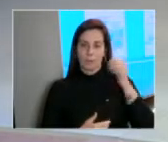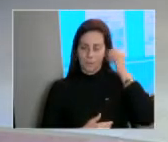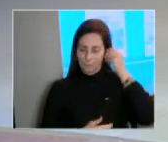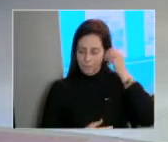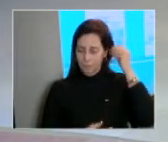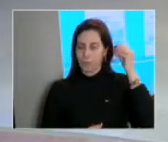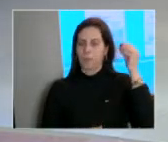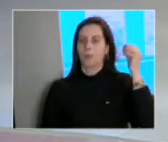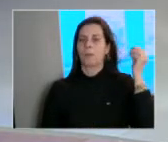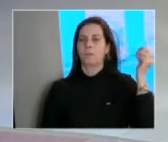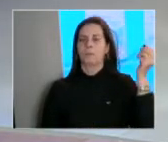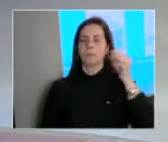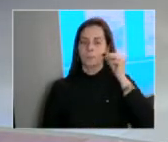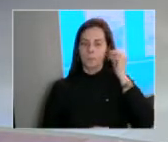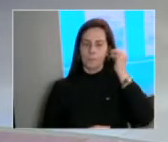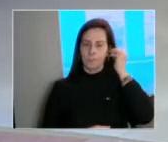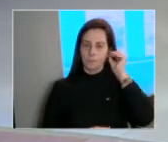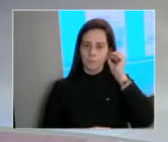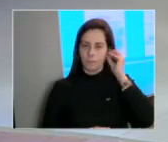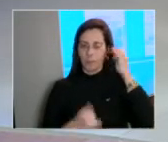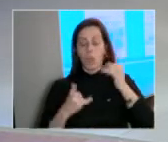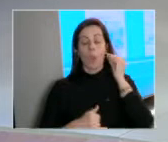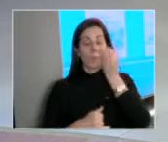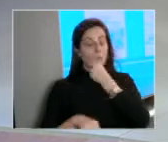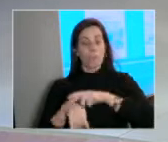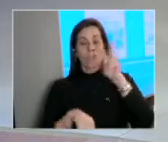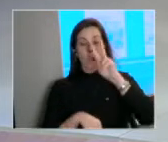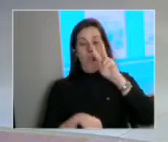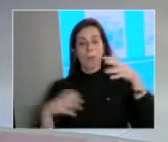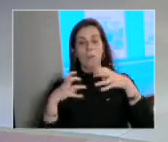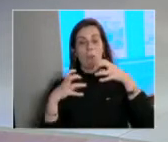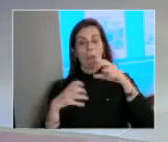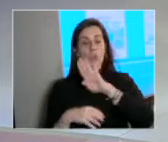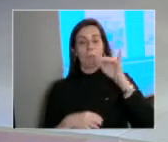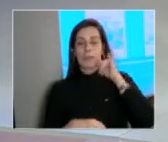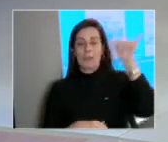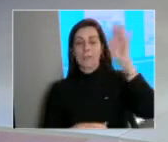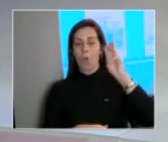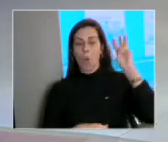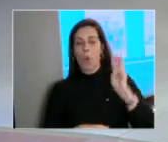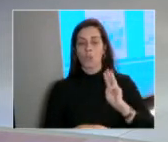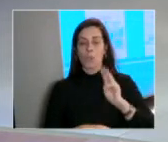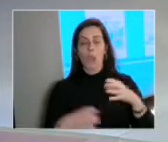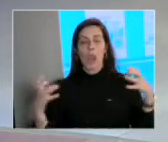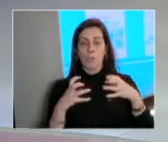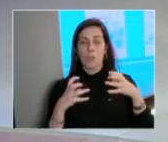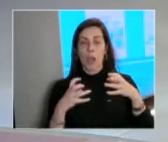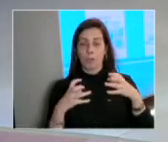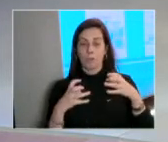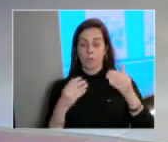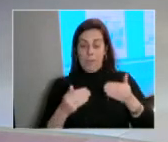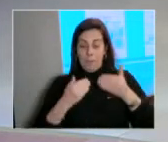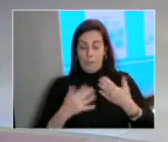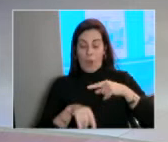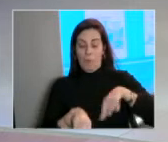כמובן למשלחת של ראש הממשלה שאמורה לטוס היום בצהריים בשעה 2 לוושינגטון. המשלחת הזאת הקדימה